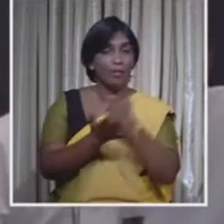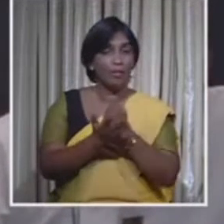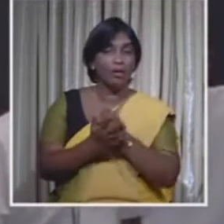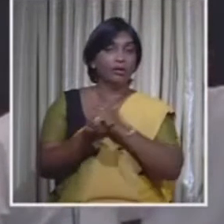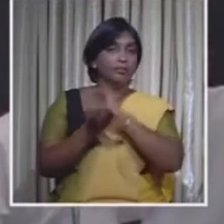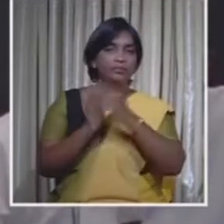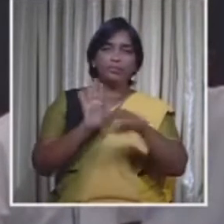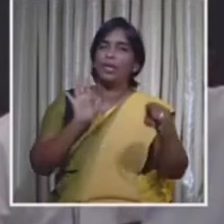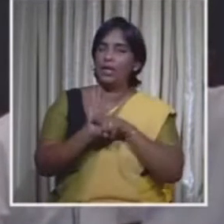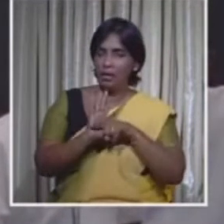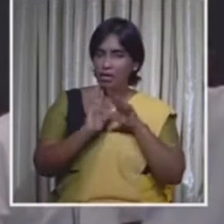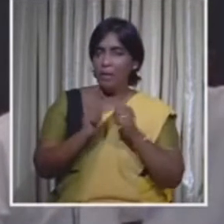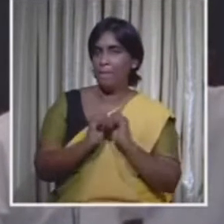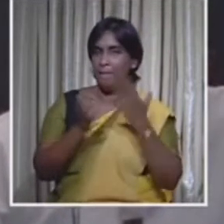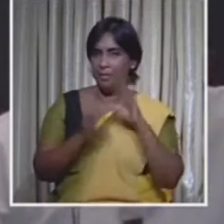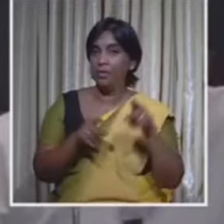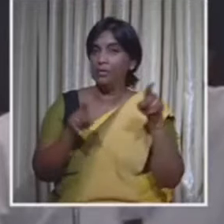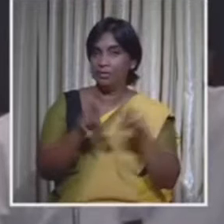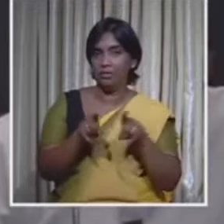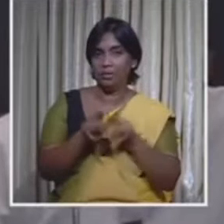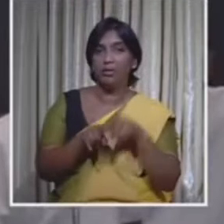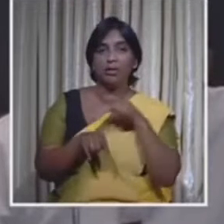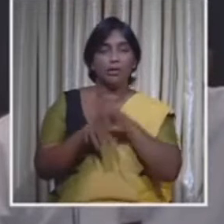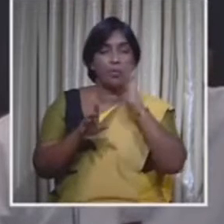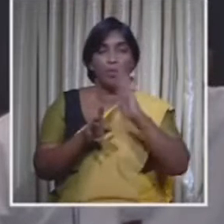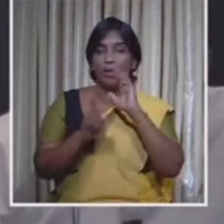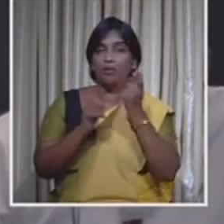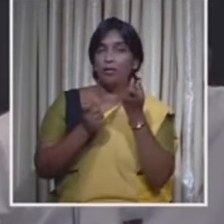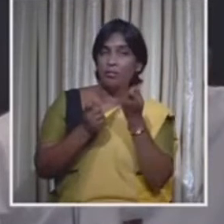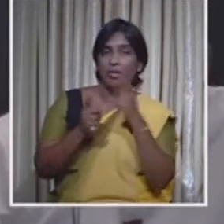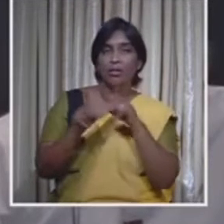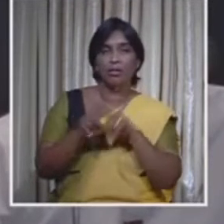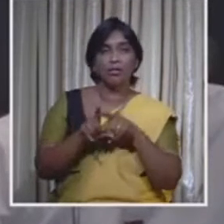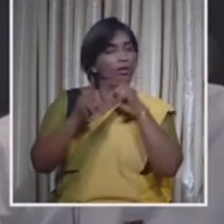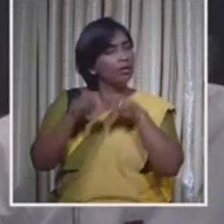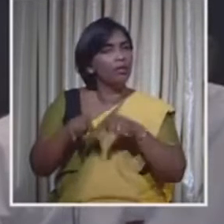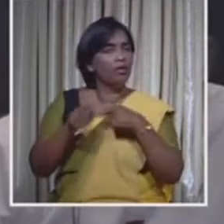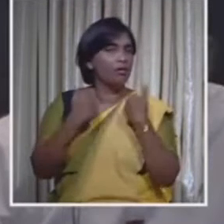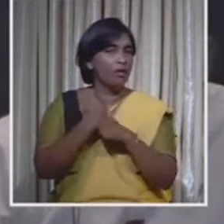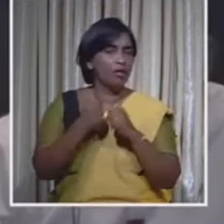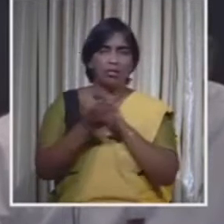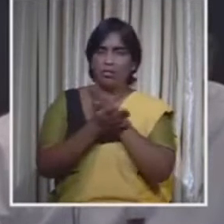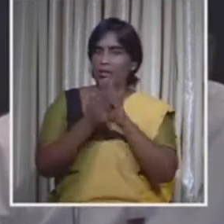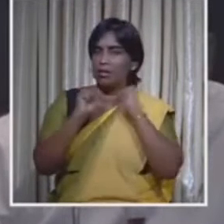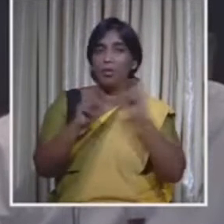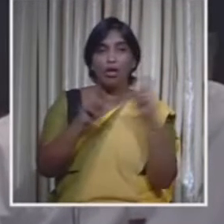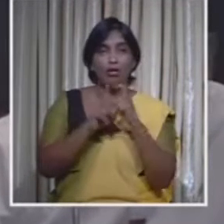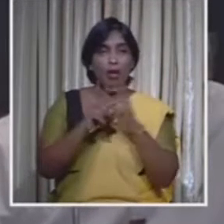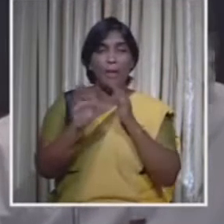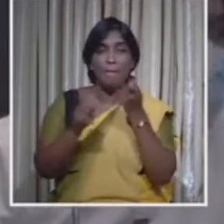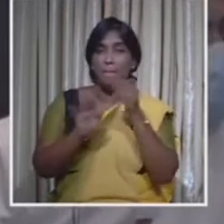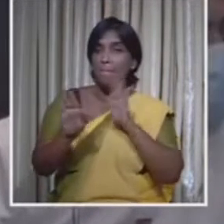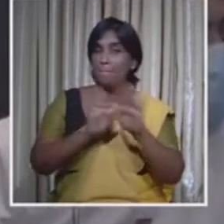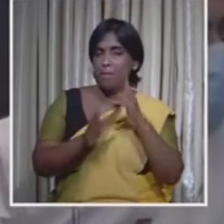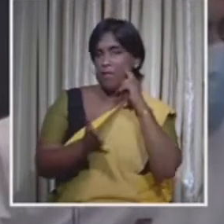සංචිත ඍණාගයක් ගන්න පටන් ගත්තා. එතකොට මේ විදේශපත්කම් මේක හදාගන්නේ නැතුව ඩොලර් එක පාලනය කරලා